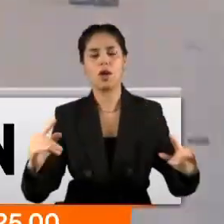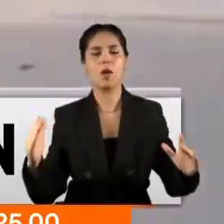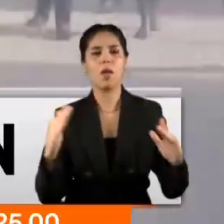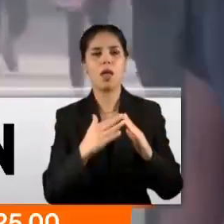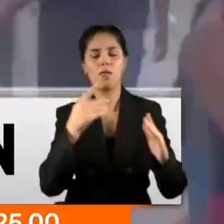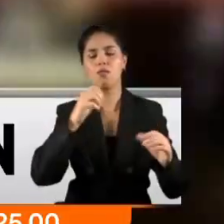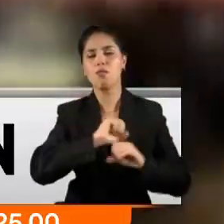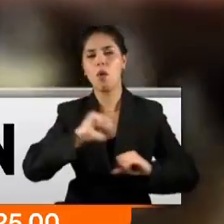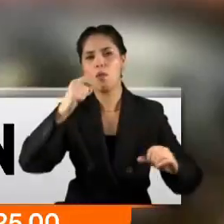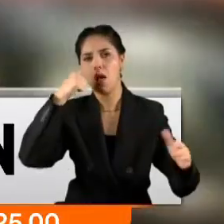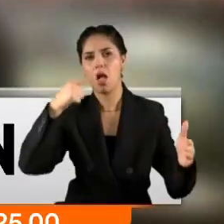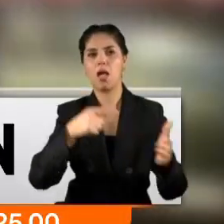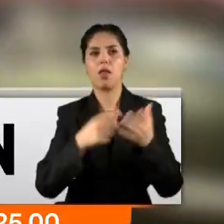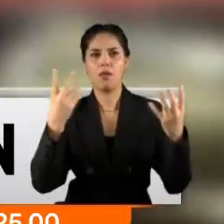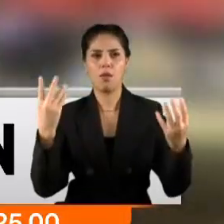bomba yağdı.